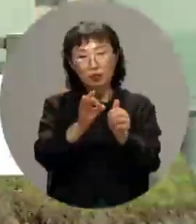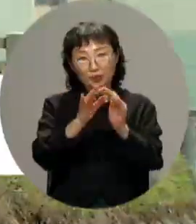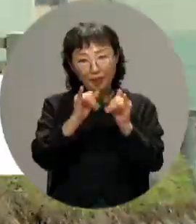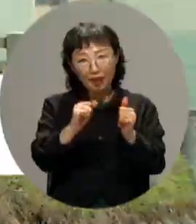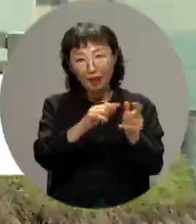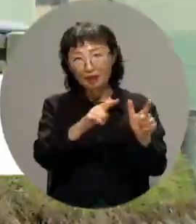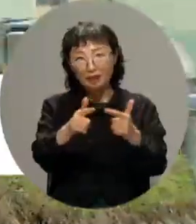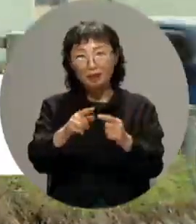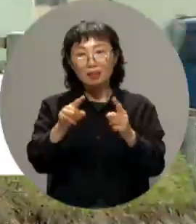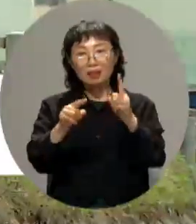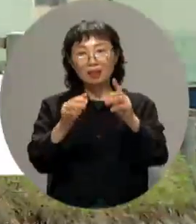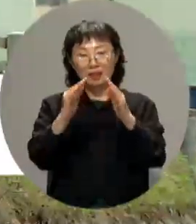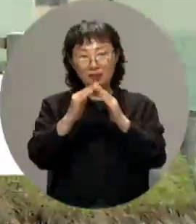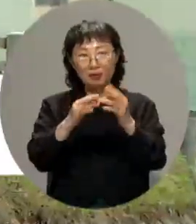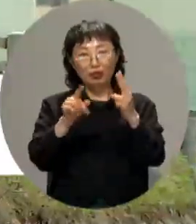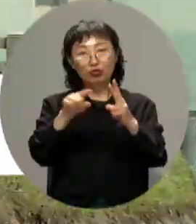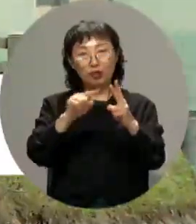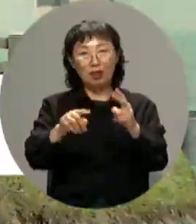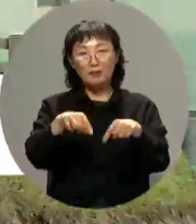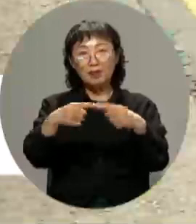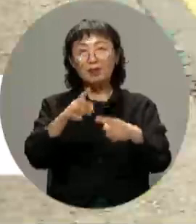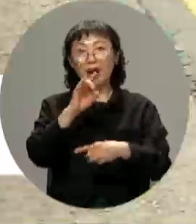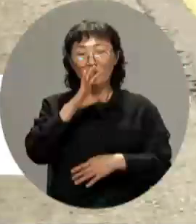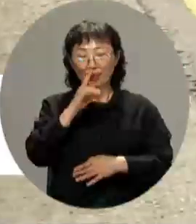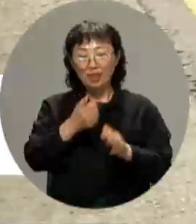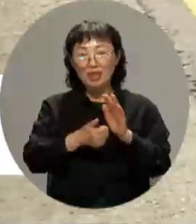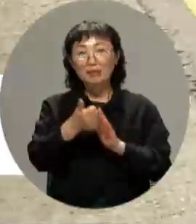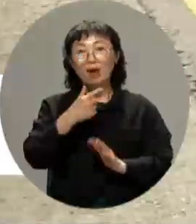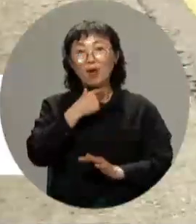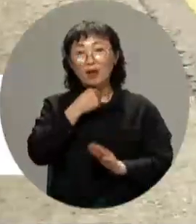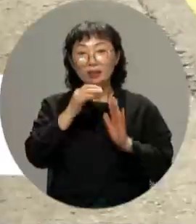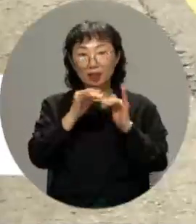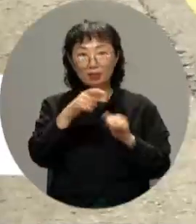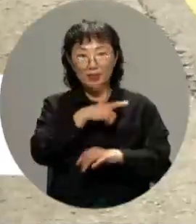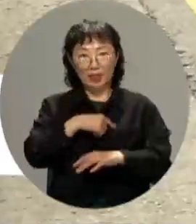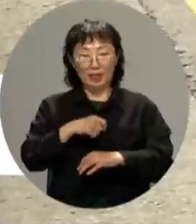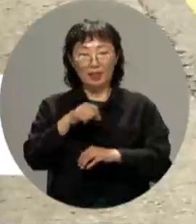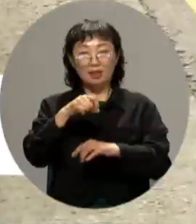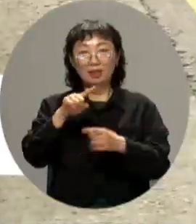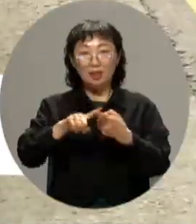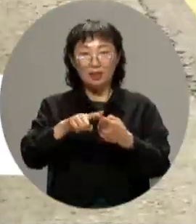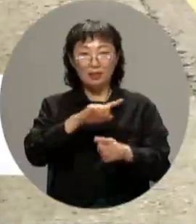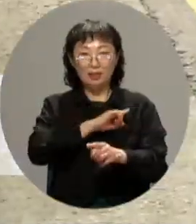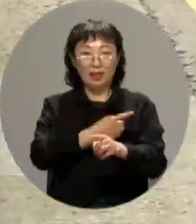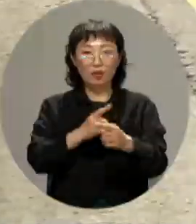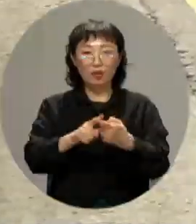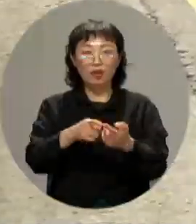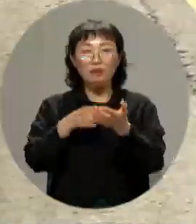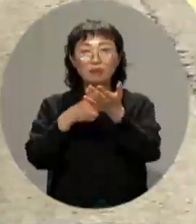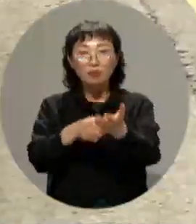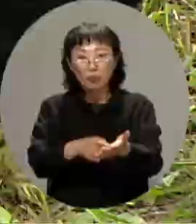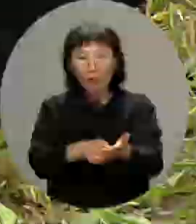이상 참여자 등을 신청할 수 없으며 희망자는 주민센터에 자격을 문의하고 신청서를 접수하면 됩니다.